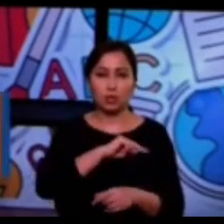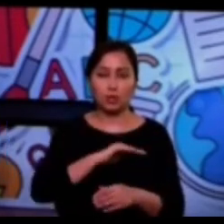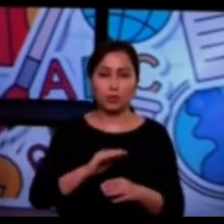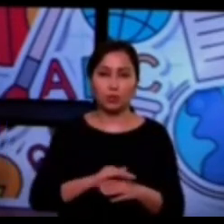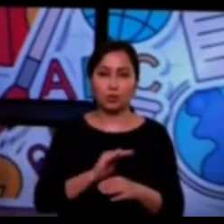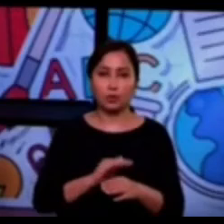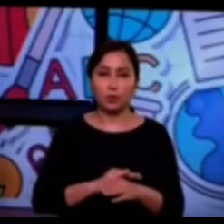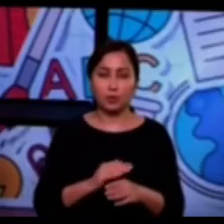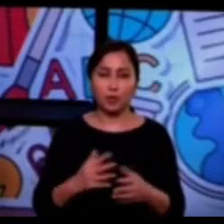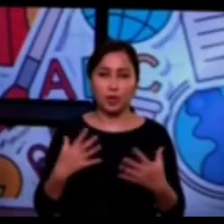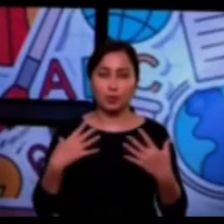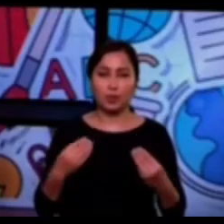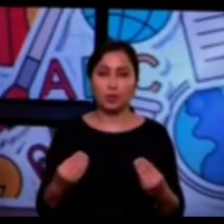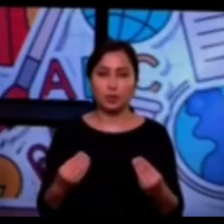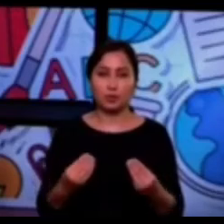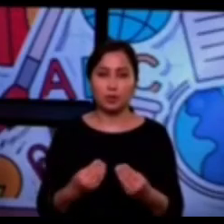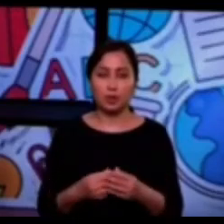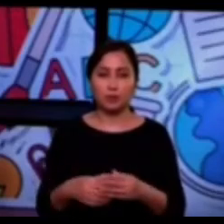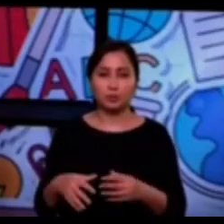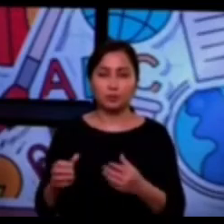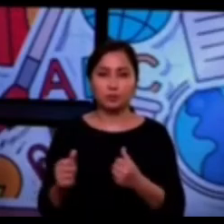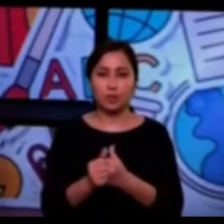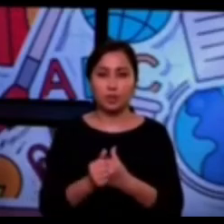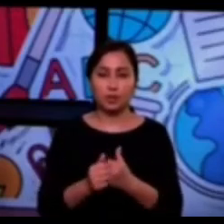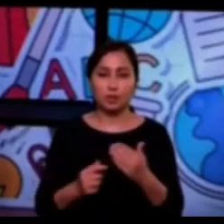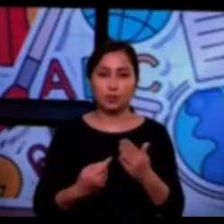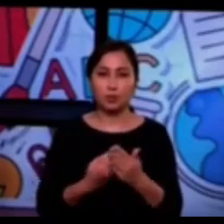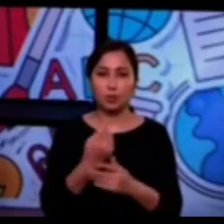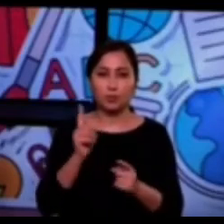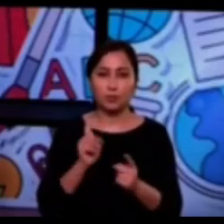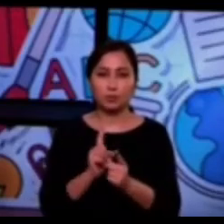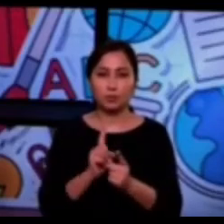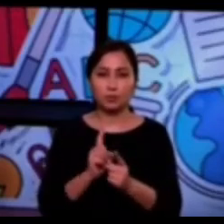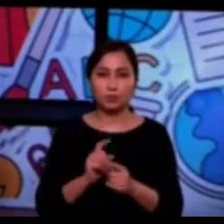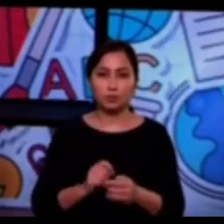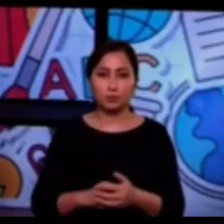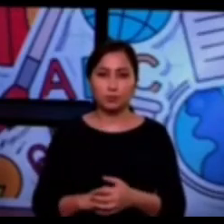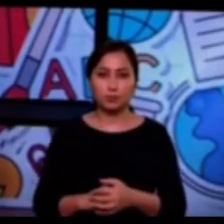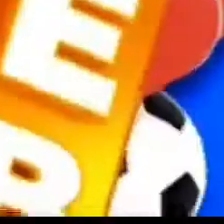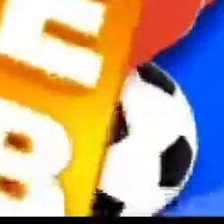молодцы. Берегите себя и близких. До новых встреч!